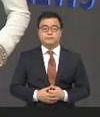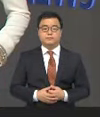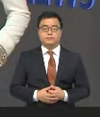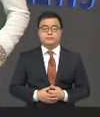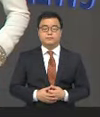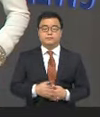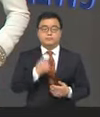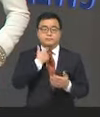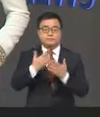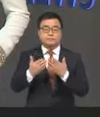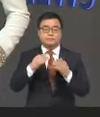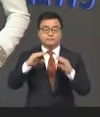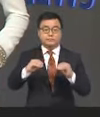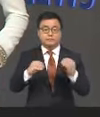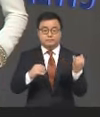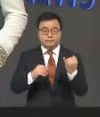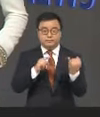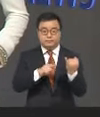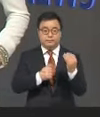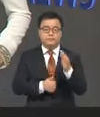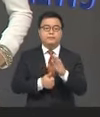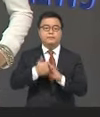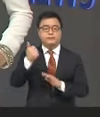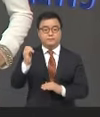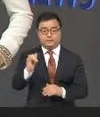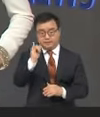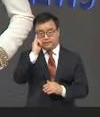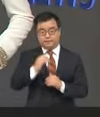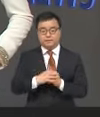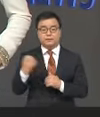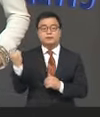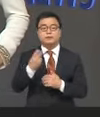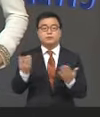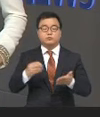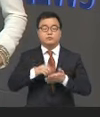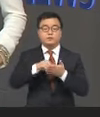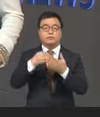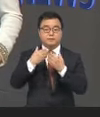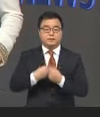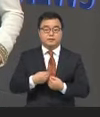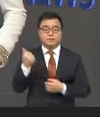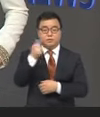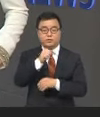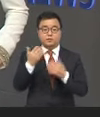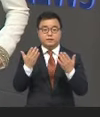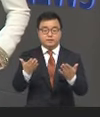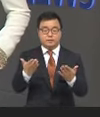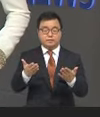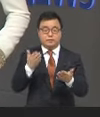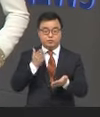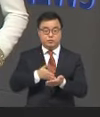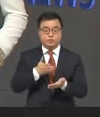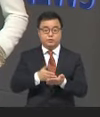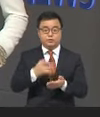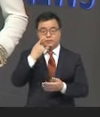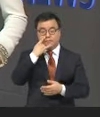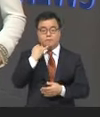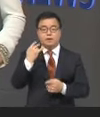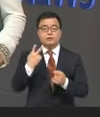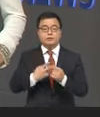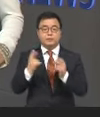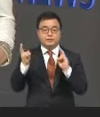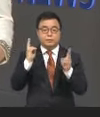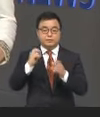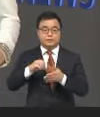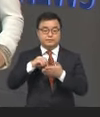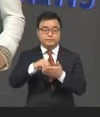네, 경력 단절 여성들에게도 희망은 있습니다. 이분들의 재취업 사례를 소개해드리는 EBS 연중기회 엄마의 두 번째